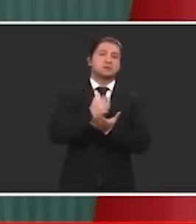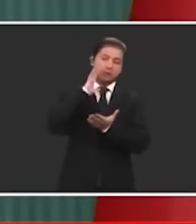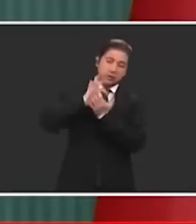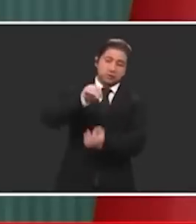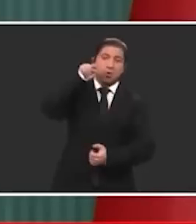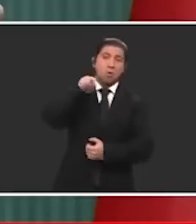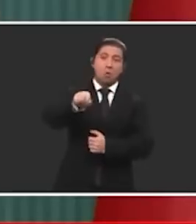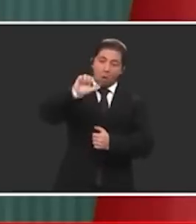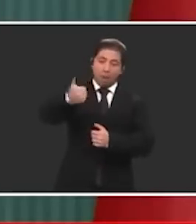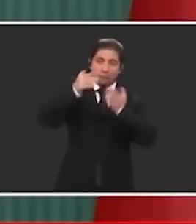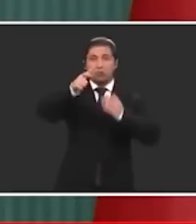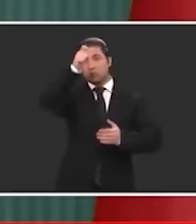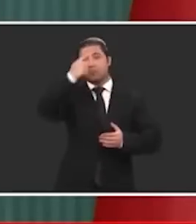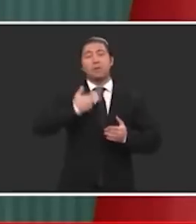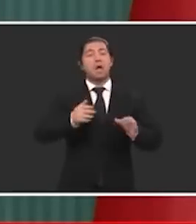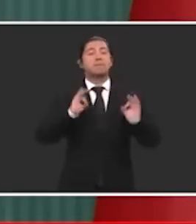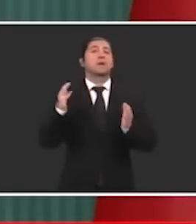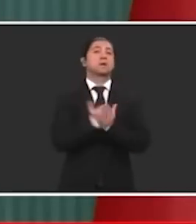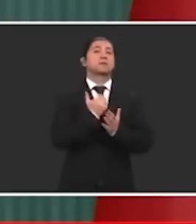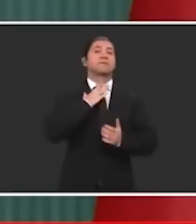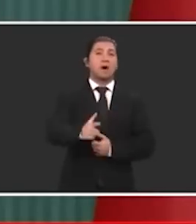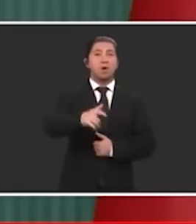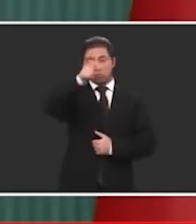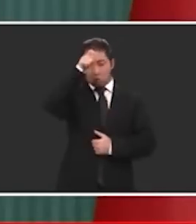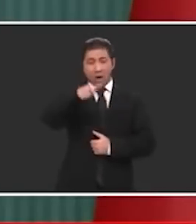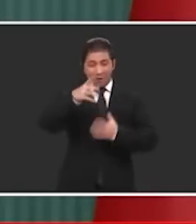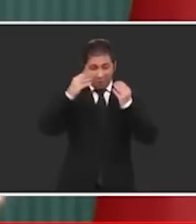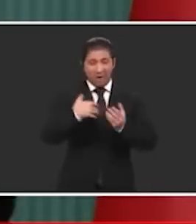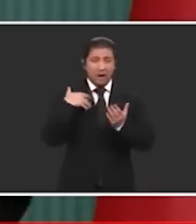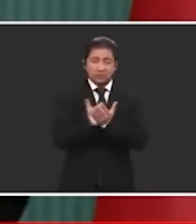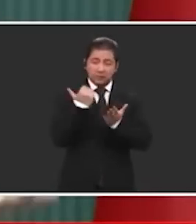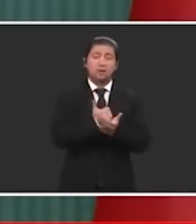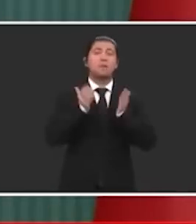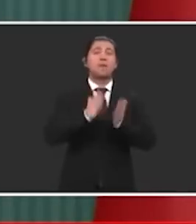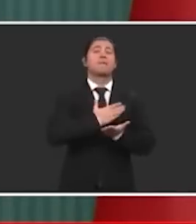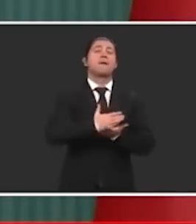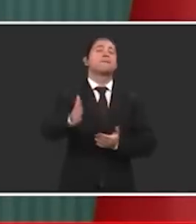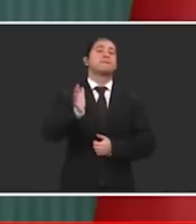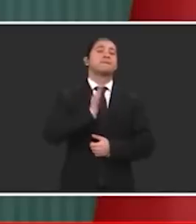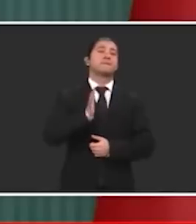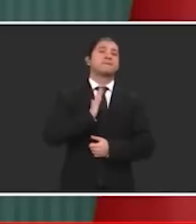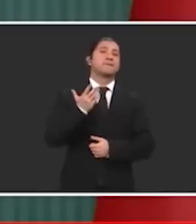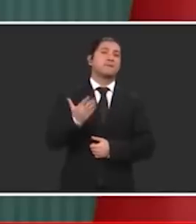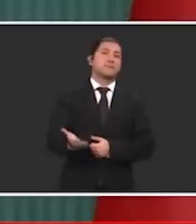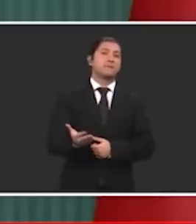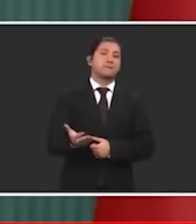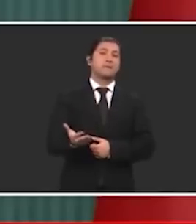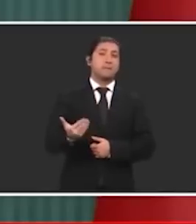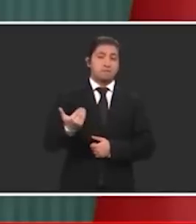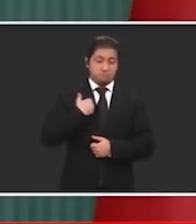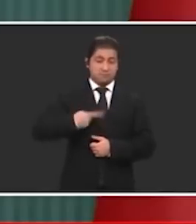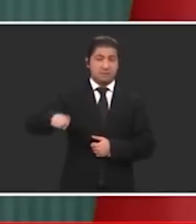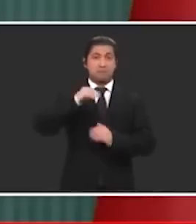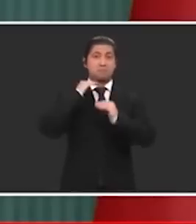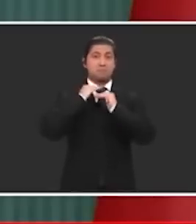hep Türkiye olmuştur. Türkiye olmaya devam edecektir. Yeter ki biz